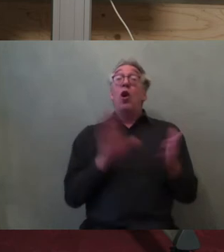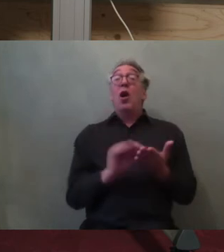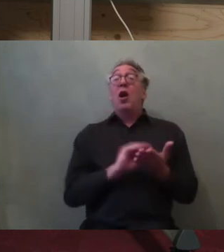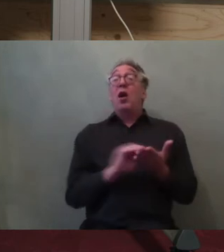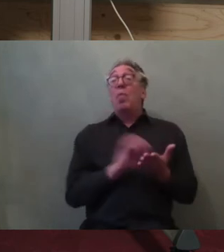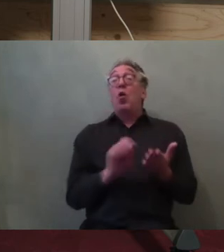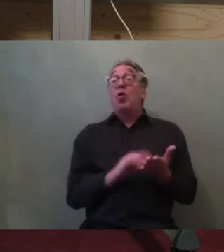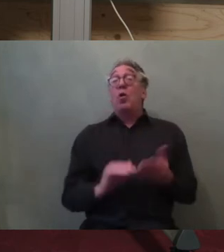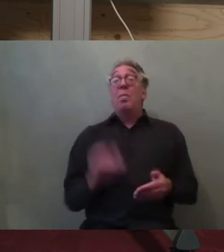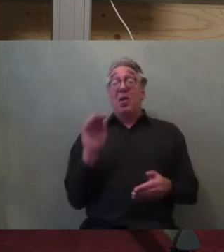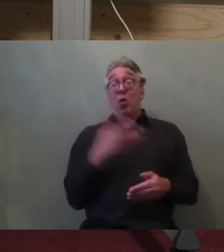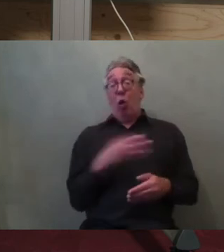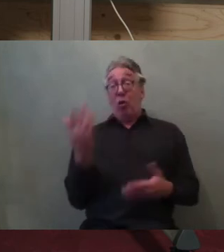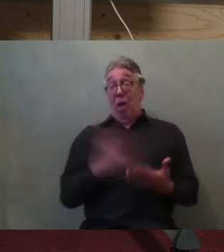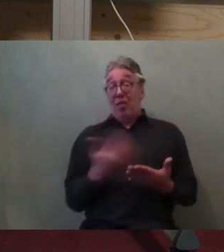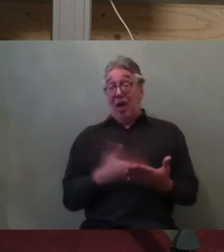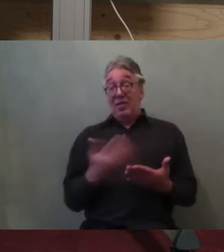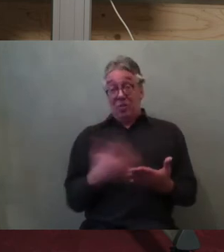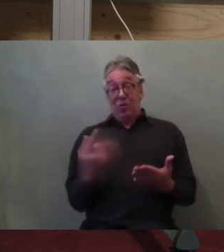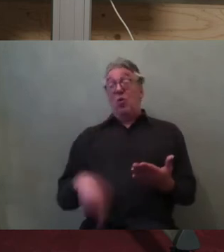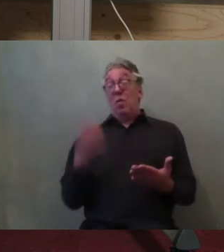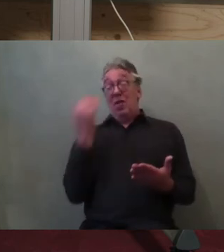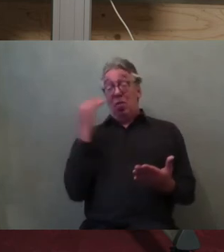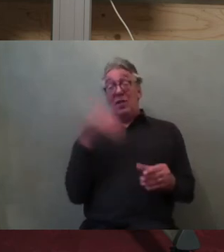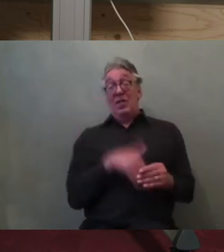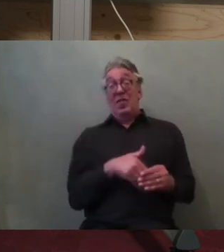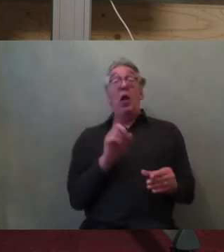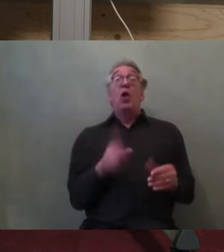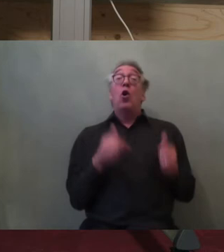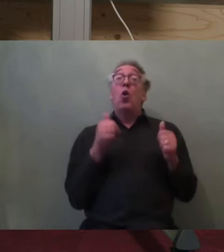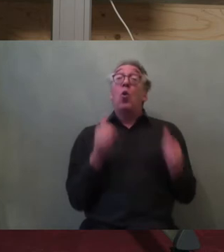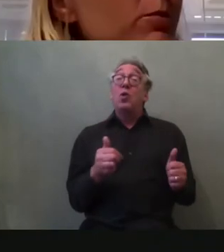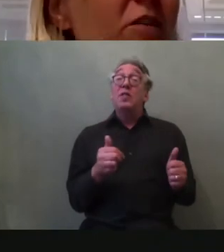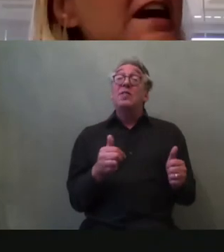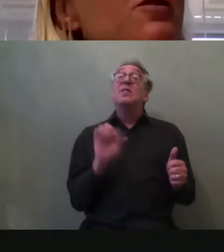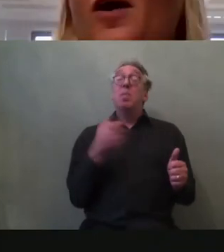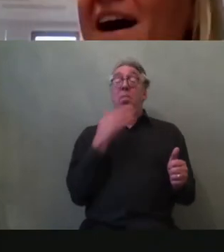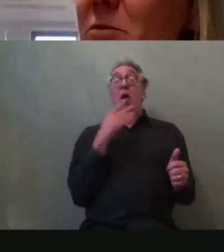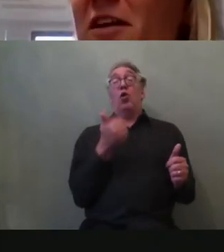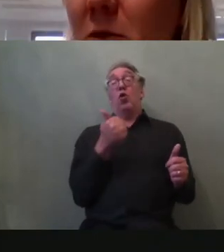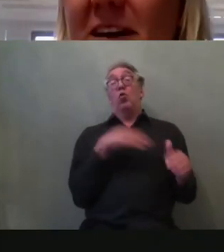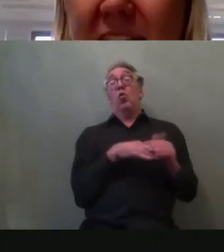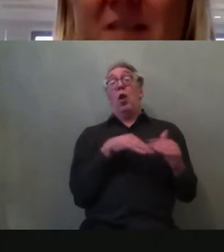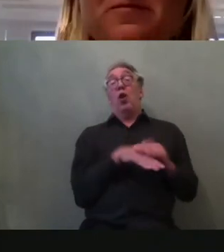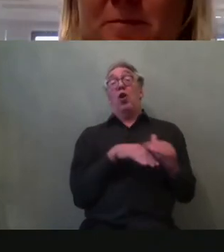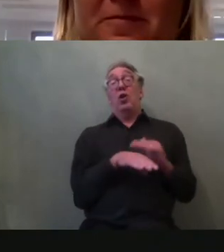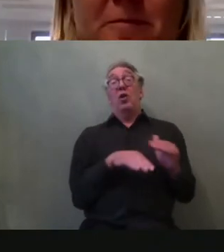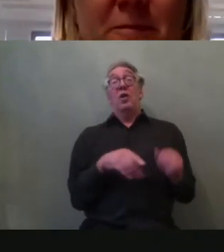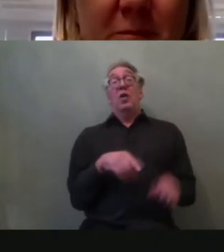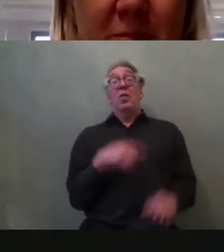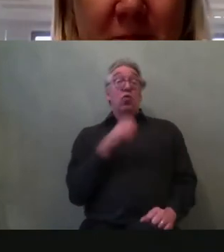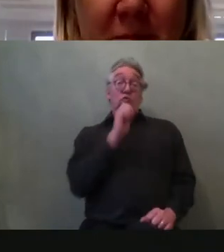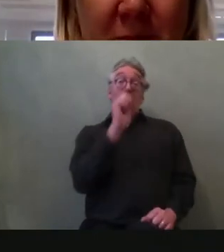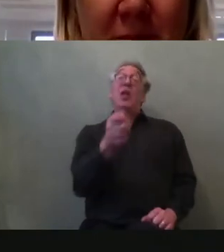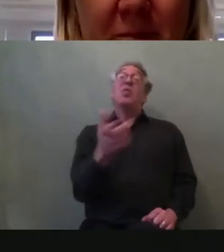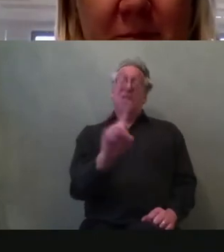vinden. En het is ook, als het goed is, goed toegankelijk voor iedereen om te lezen. Dus wij bevelen vooral aan om het rapport te lezen.